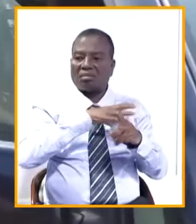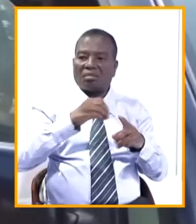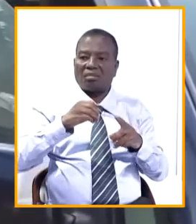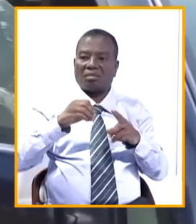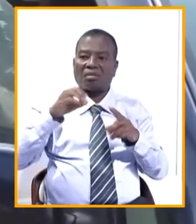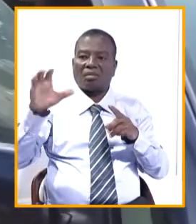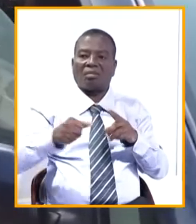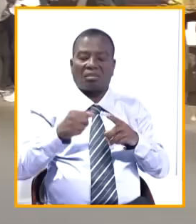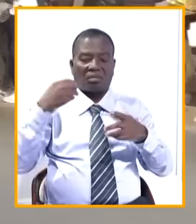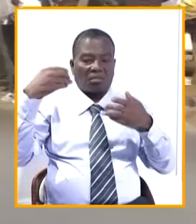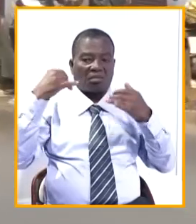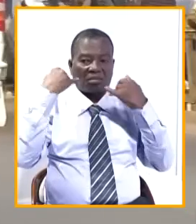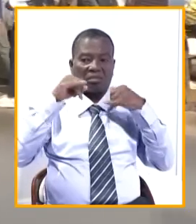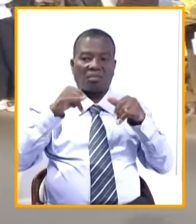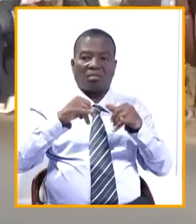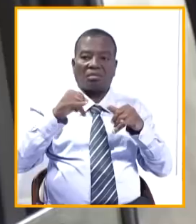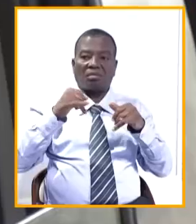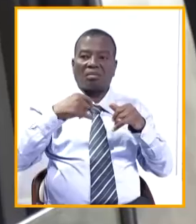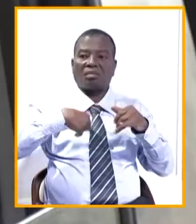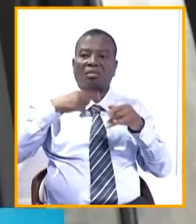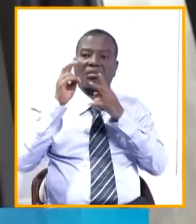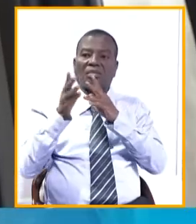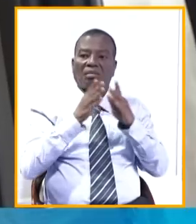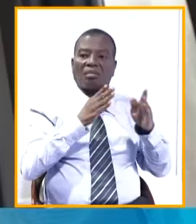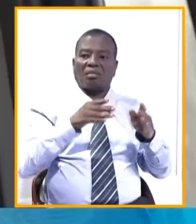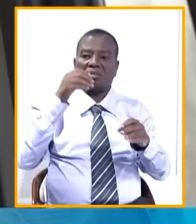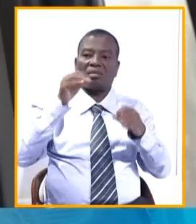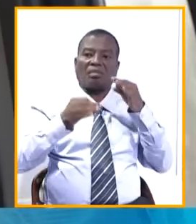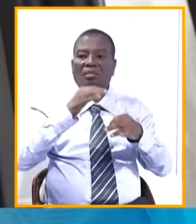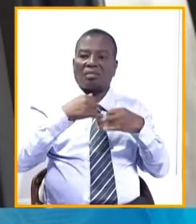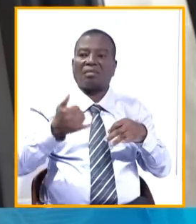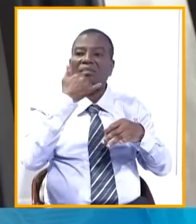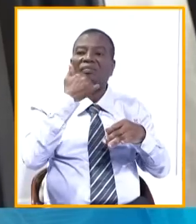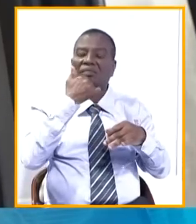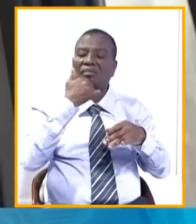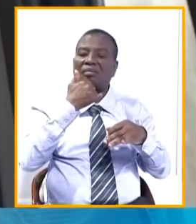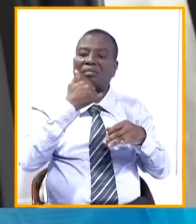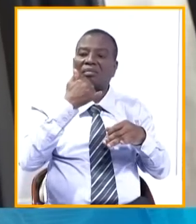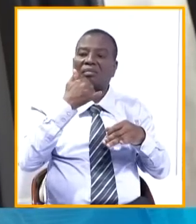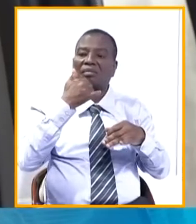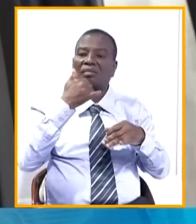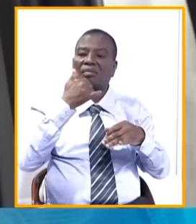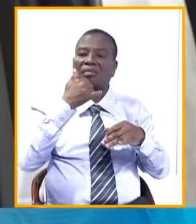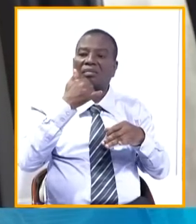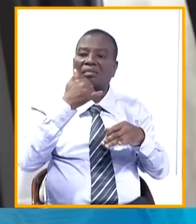journal télévisé de la RTI. Moi, je propose que si tu as fait une infraction, quelle infraction que tu as fait